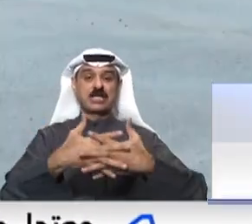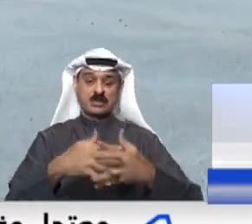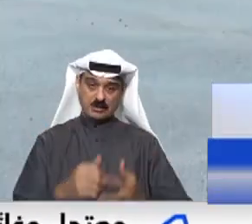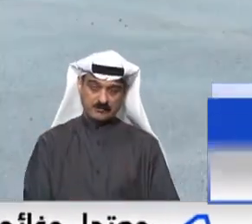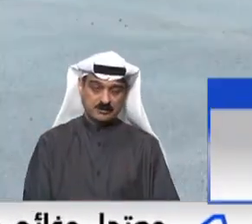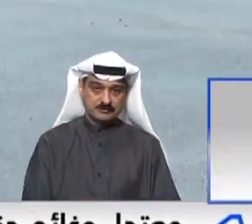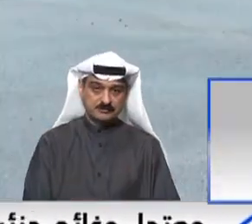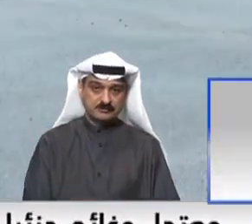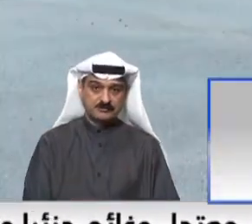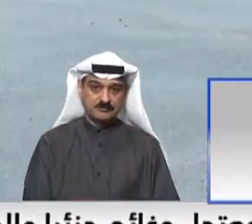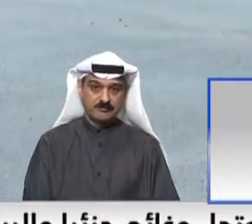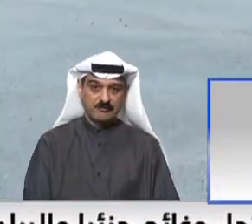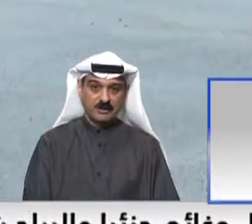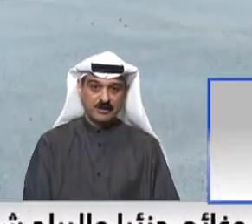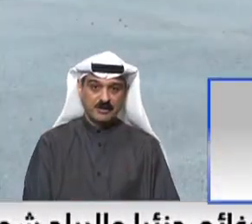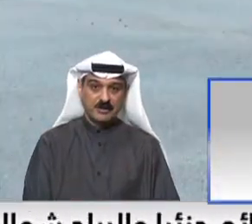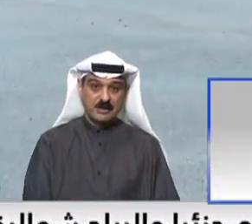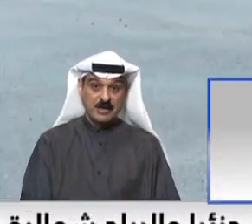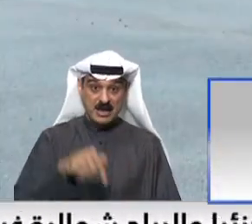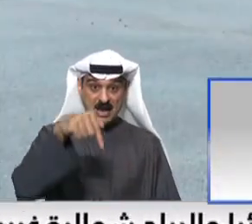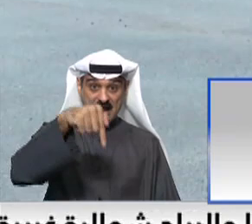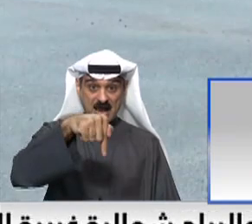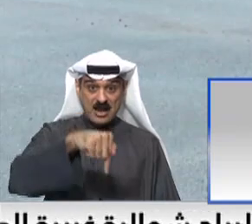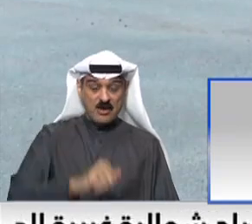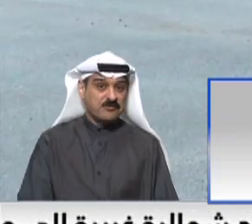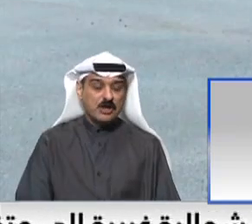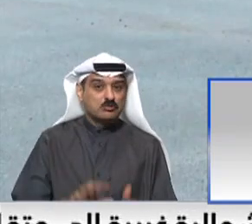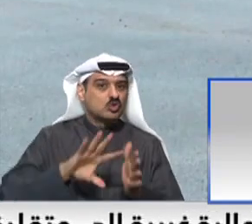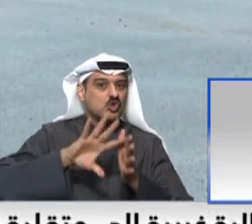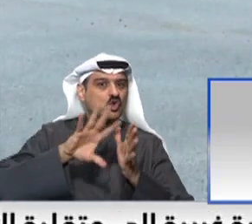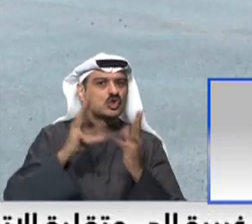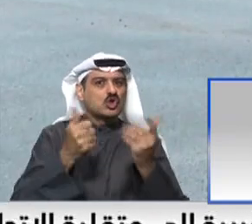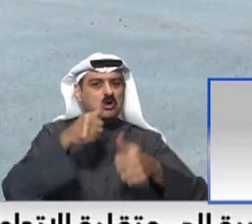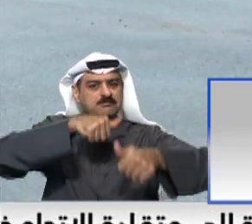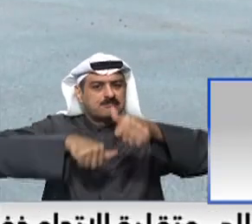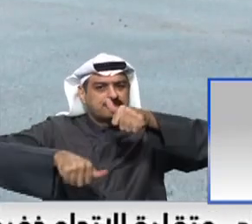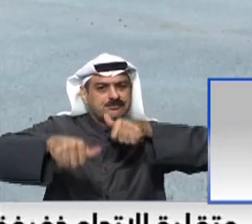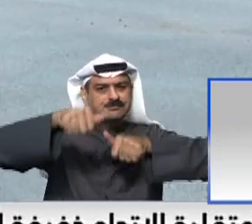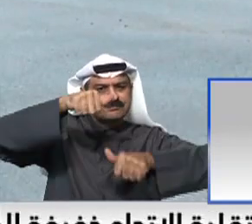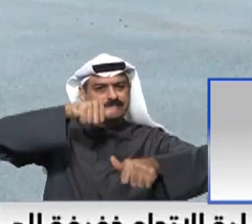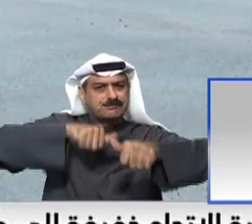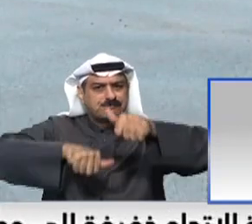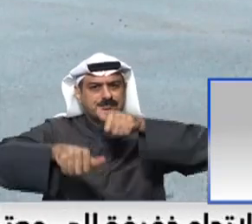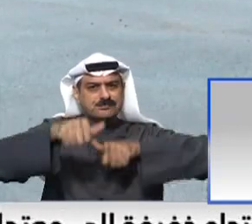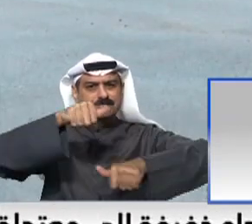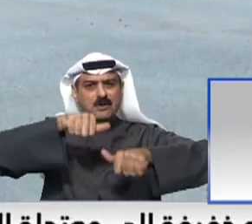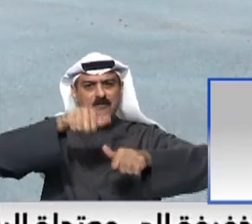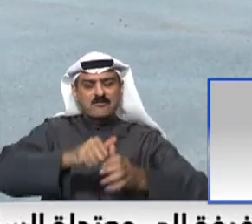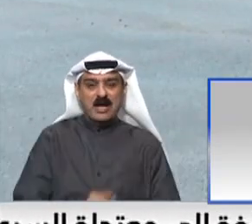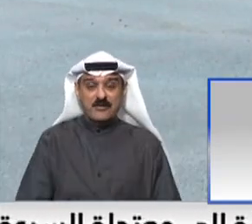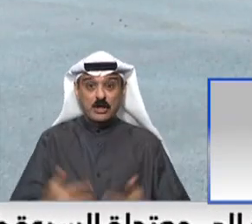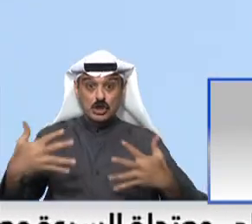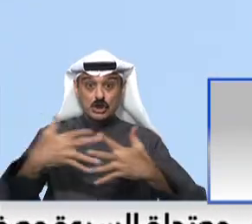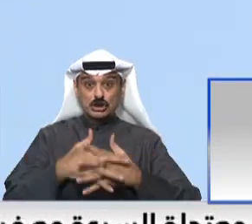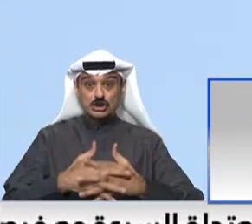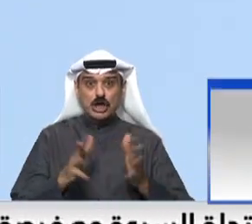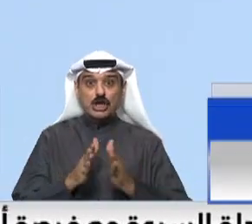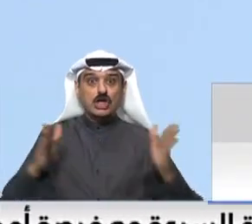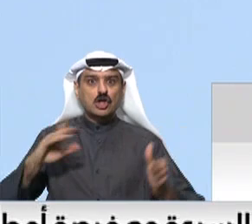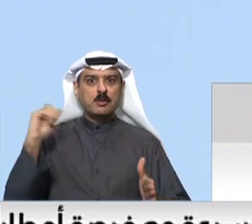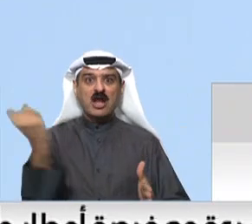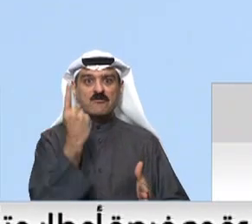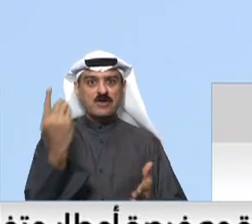التحدي نجت على مراحل إصلاح الأرض، شلون نسوي الانتجريشن التكامل بين الشركات الكبرى اللي بنت المشروع